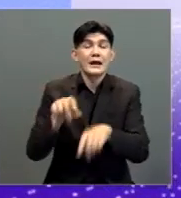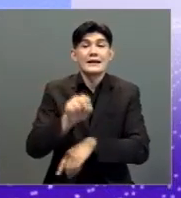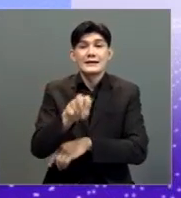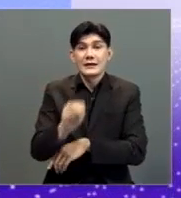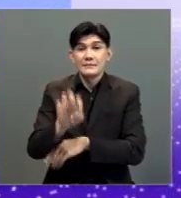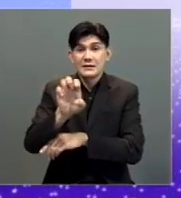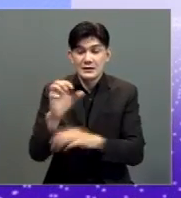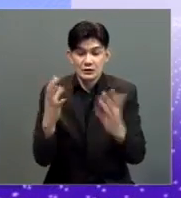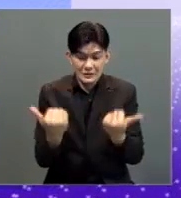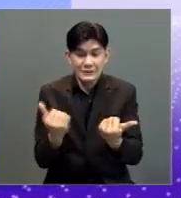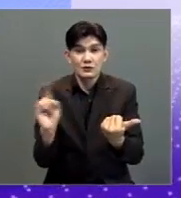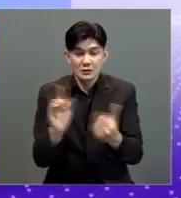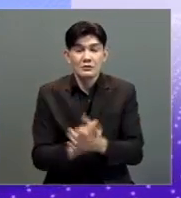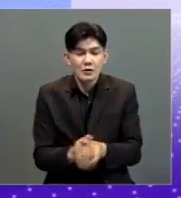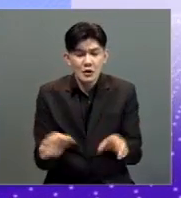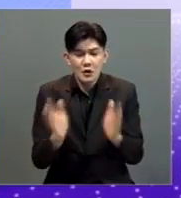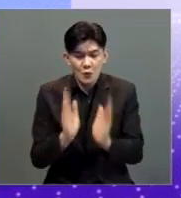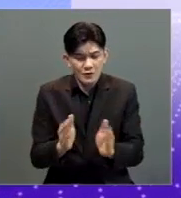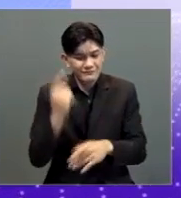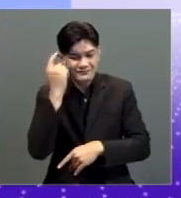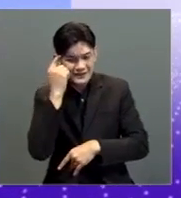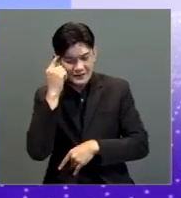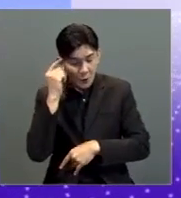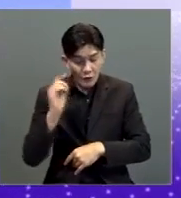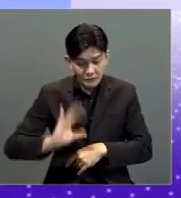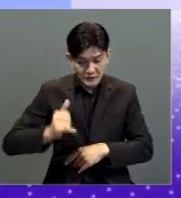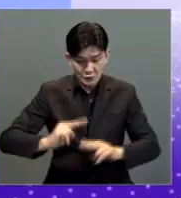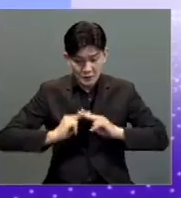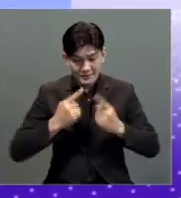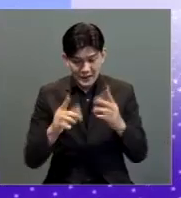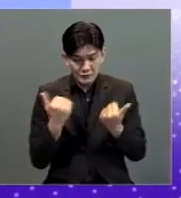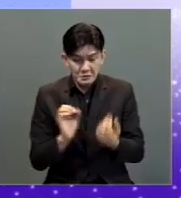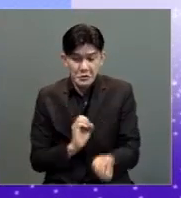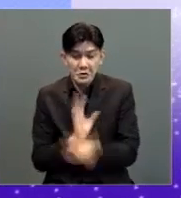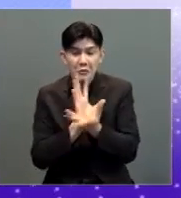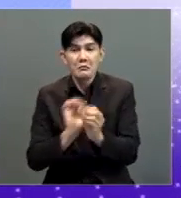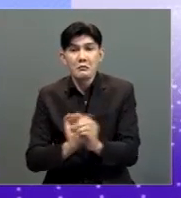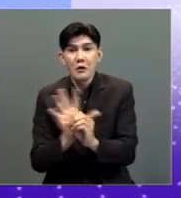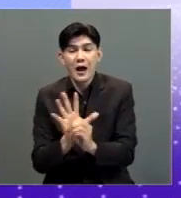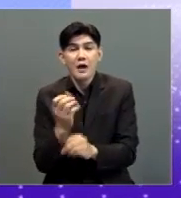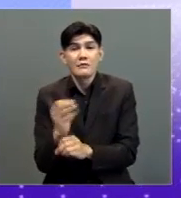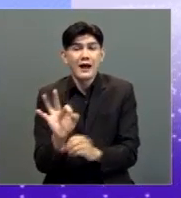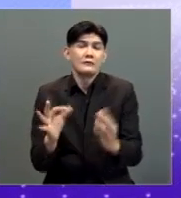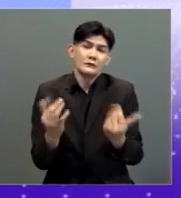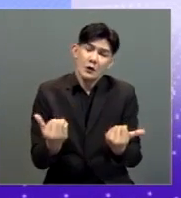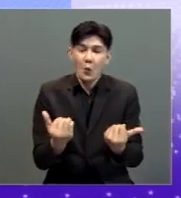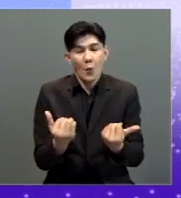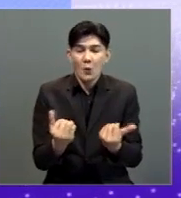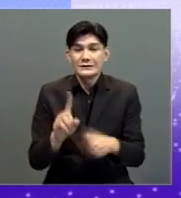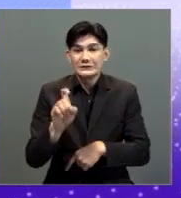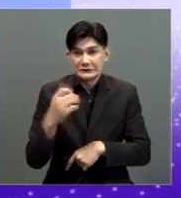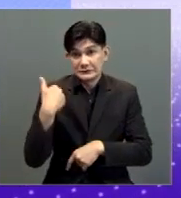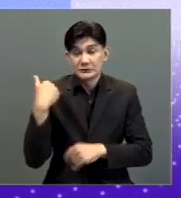SME ที่ต้องยอมรับนะคะว่าหลายคนกำลังที่จะตั้งตัวได้แต่ปรากฏว่ามาได้รับผลกระทบในช่วงของไวรัสนี้นะ